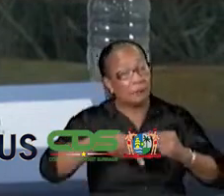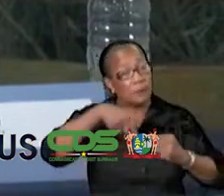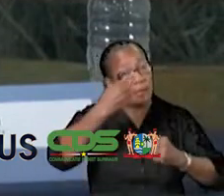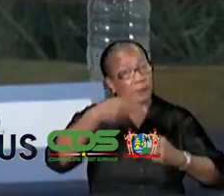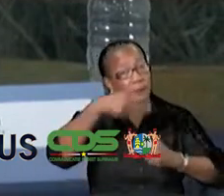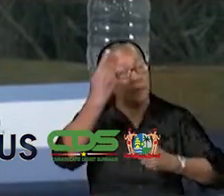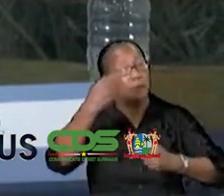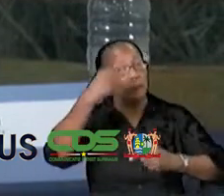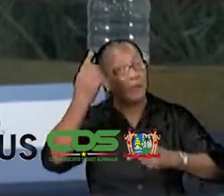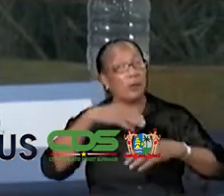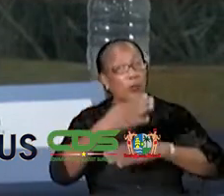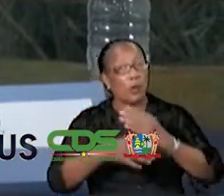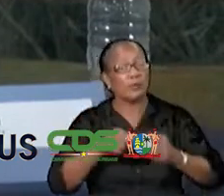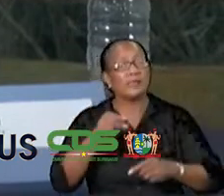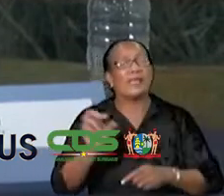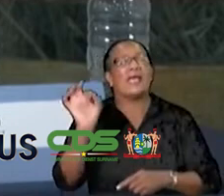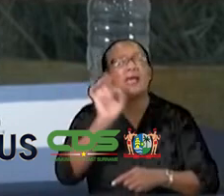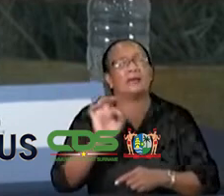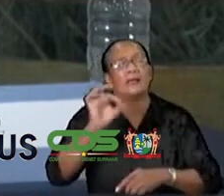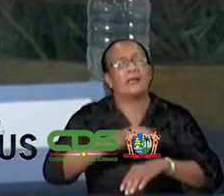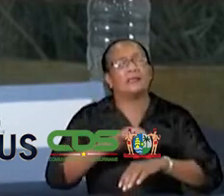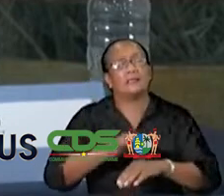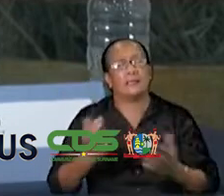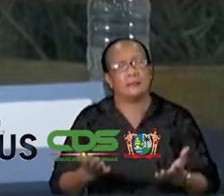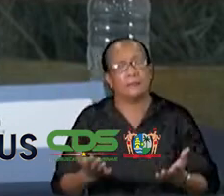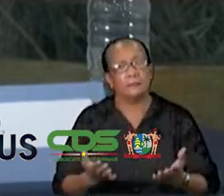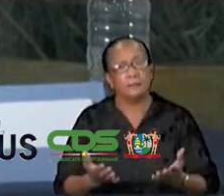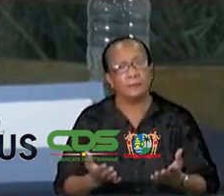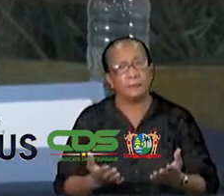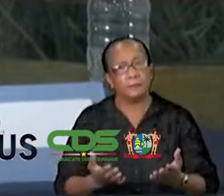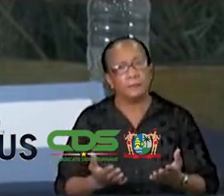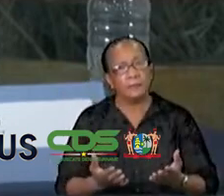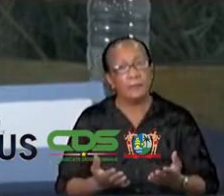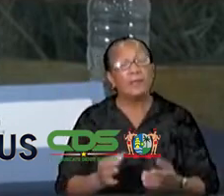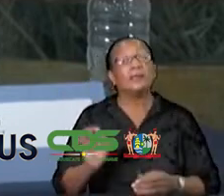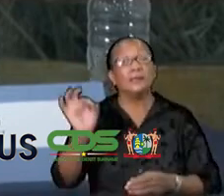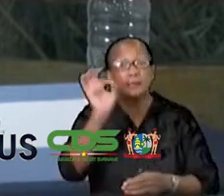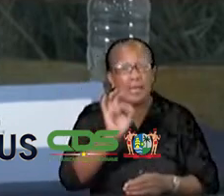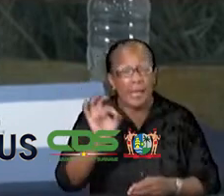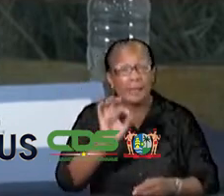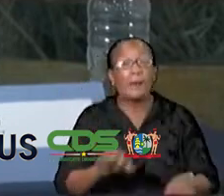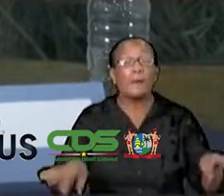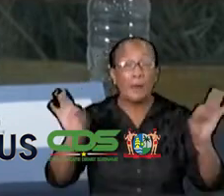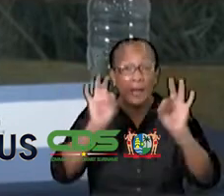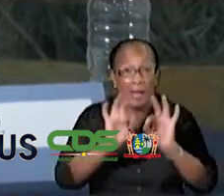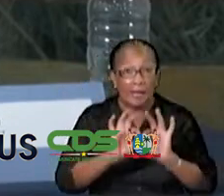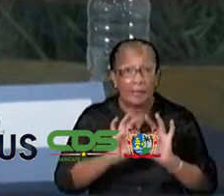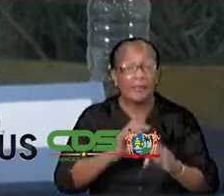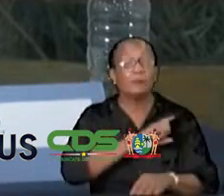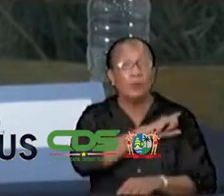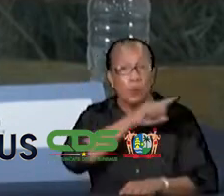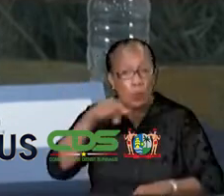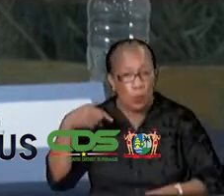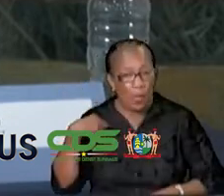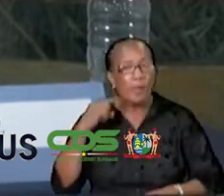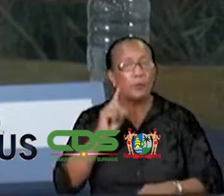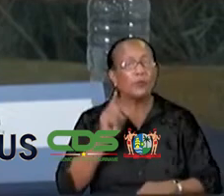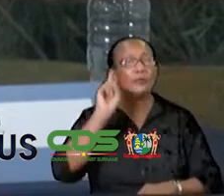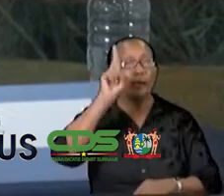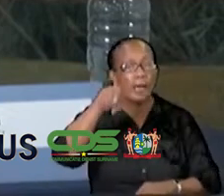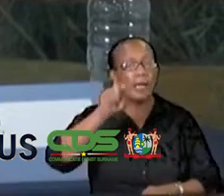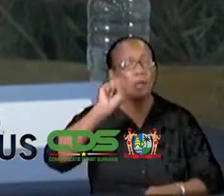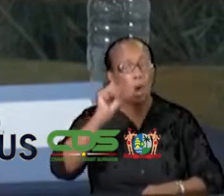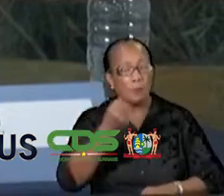je ernstig ziek maakt. Dus het is heel erg belangrijk dat we ons gaan laten